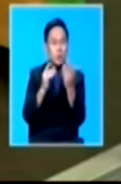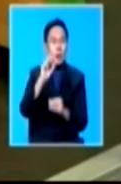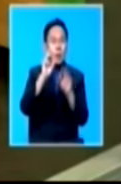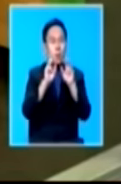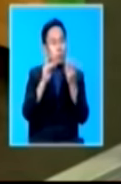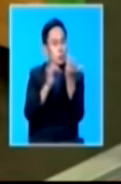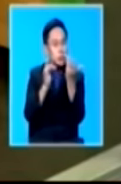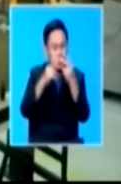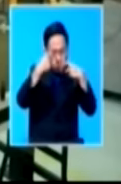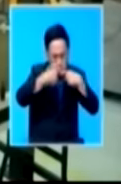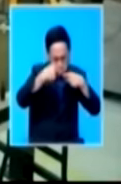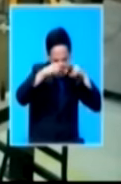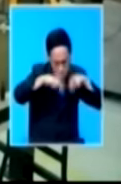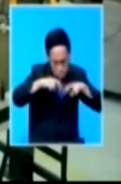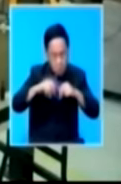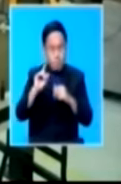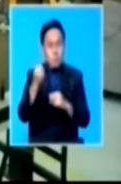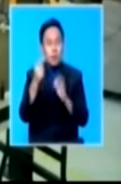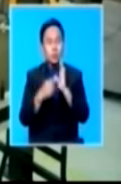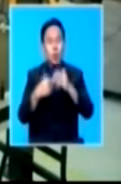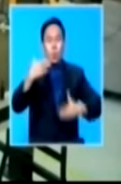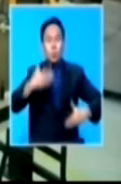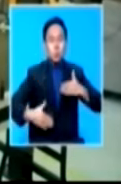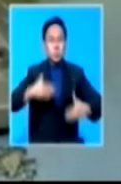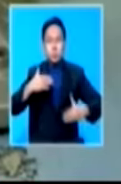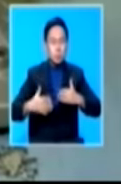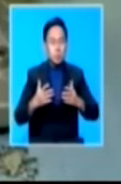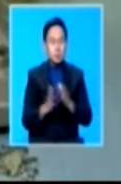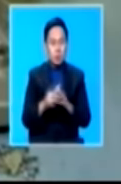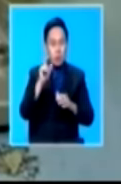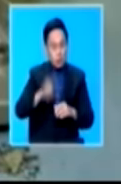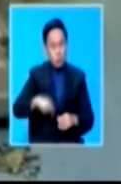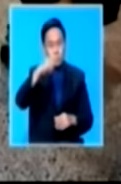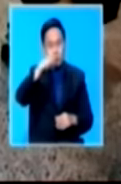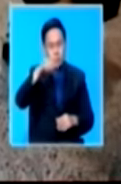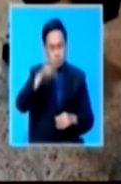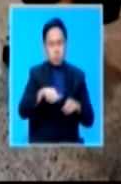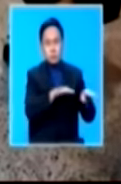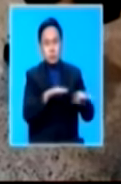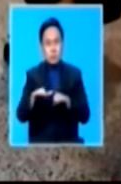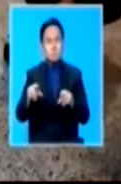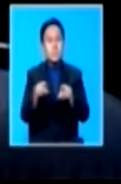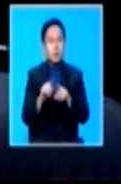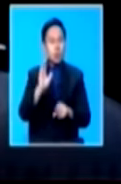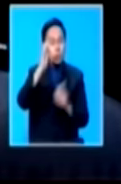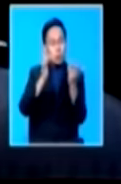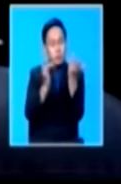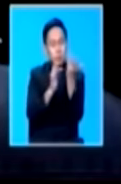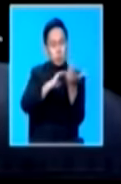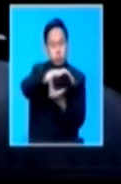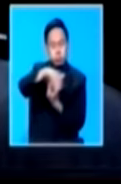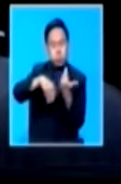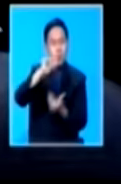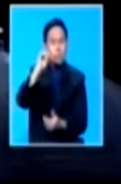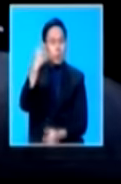ความซับซ้อนมากยิ่งขึ้นนะครับโดยยิ่งการใช้หุ่นยนต์ใช่ต่างๆมันก็ต้องเตรียมเหมือนกันนะเราก็ต้องเตรียมอันนี้ก็เป็นอะไรล่ะเป็น